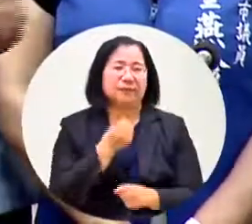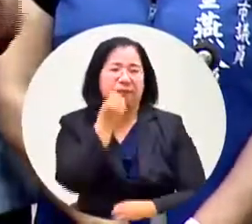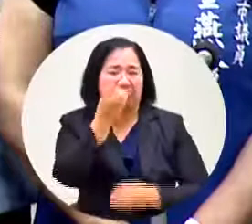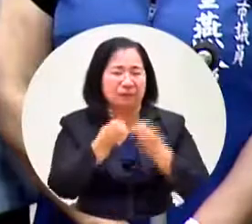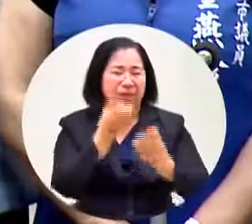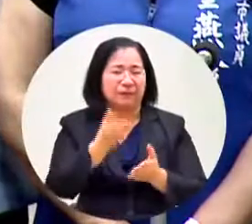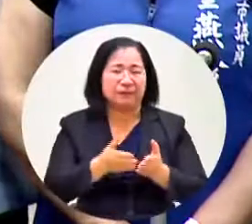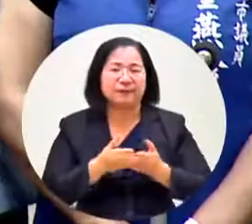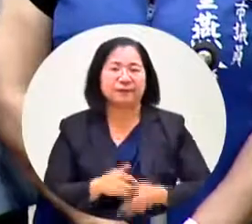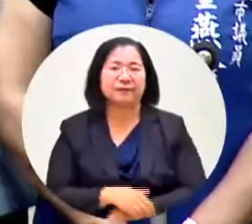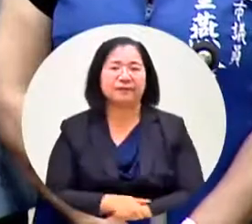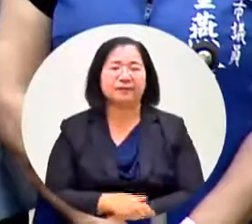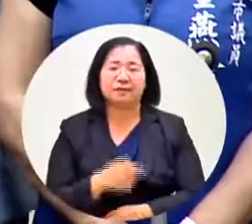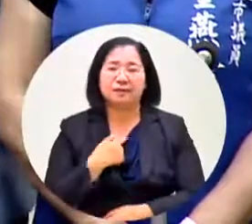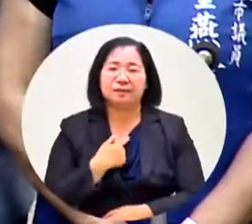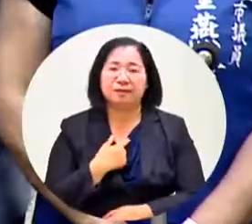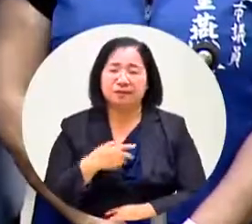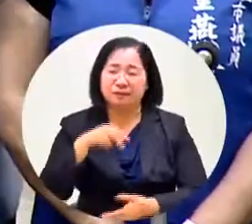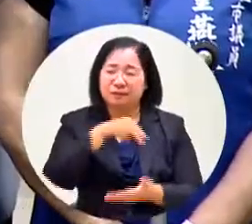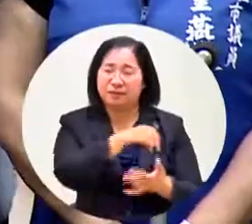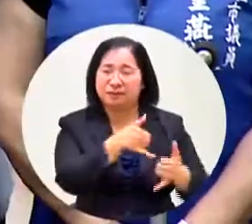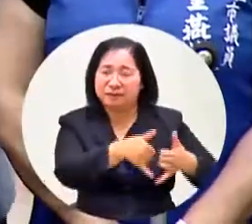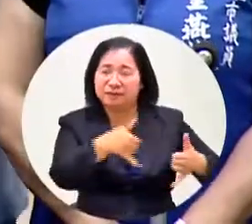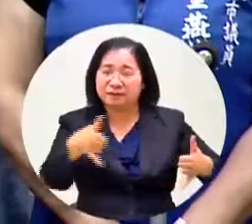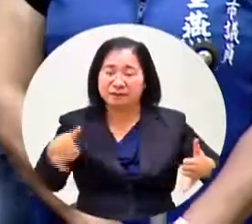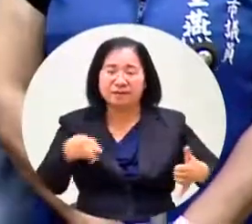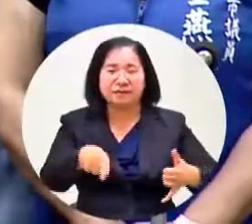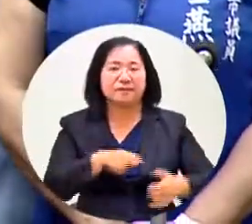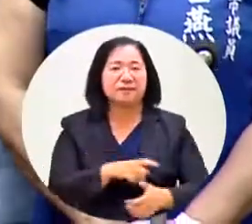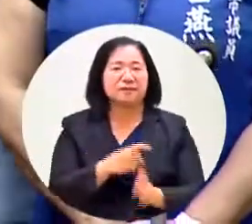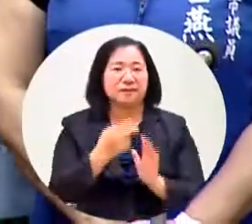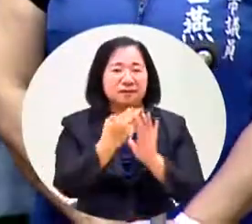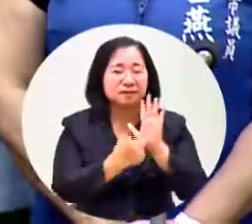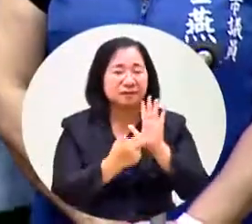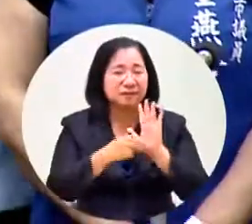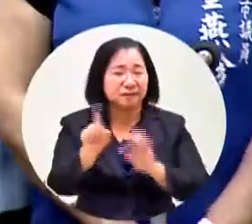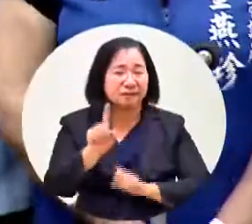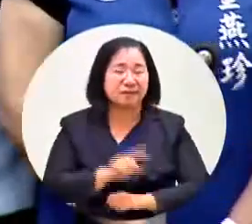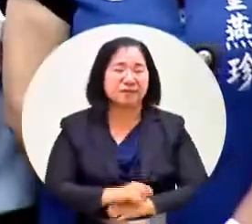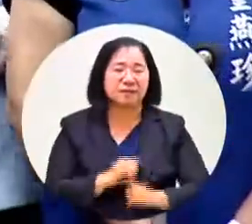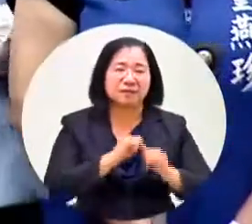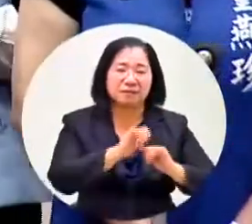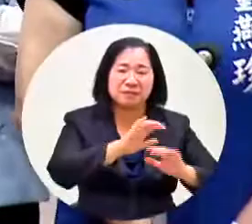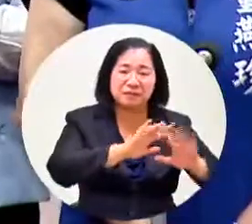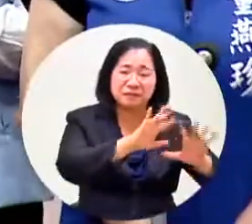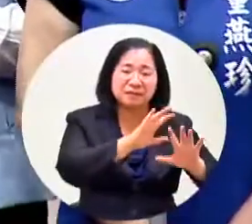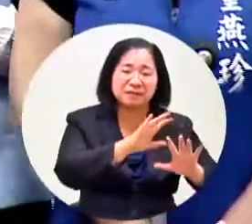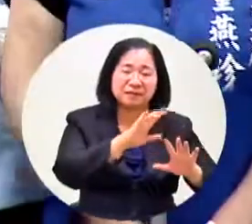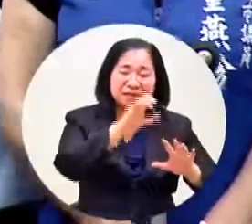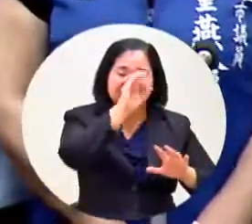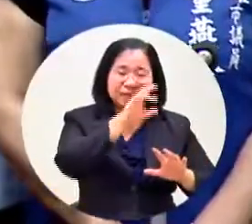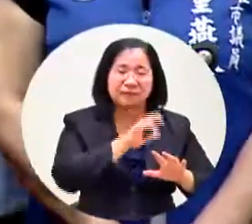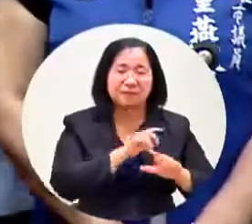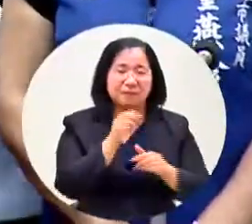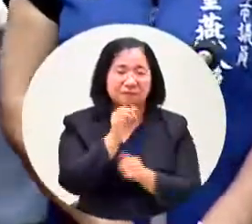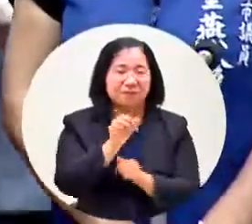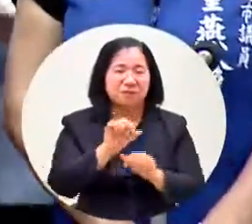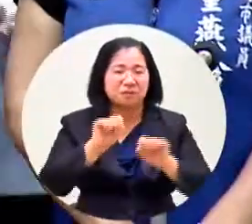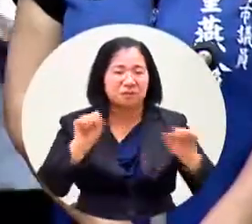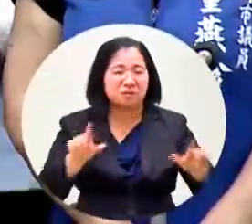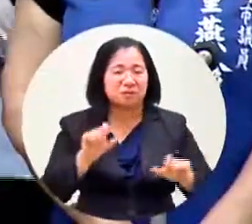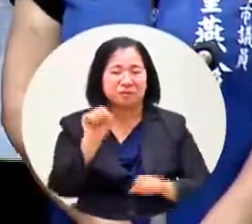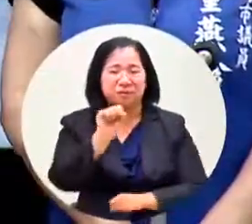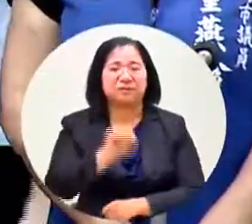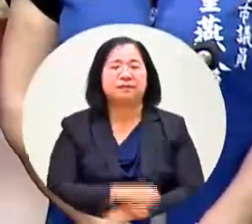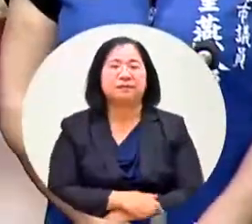以市长，你不要担心，也不要被别人呢刻意的重伤扭曲，我们希望你大胆，该是